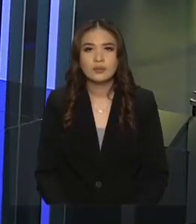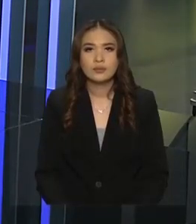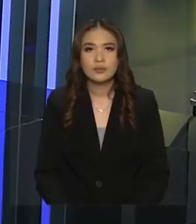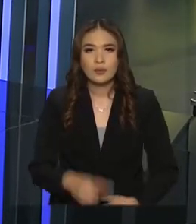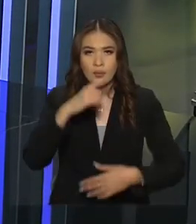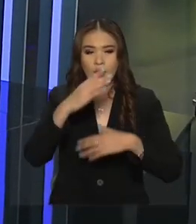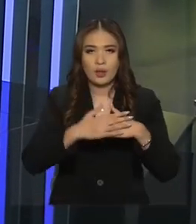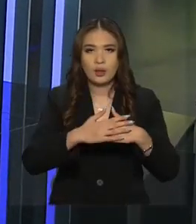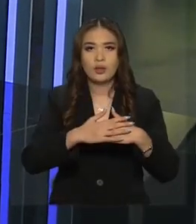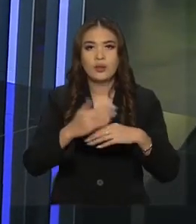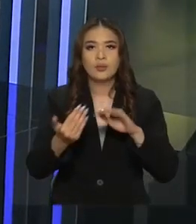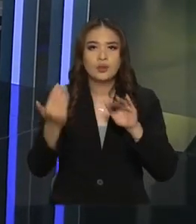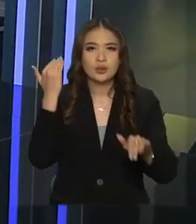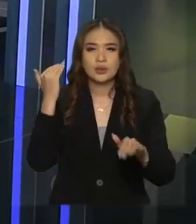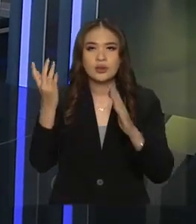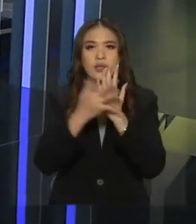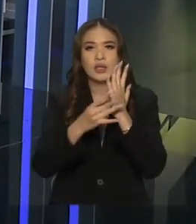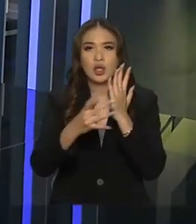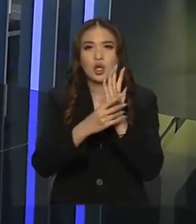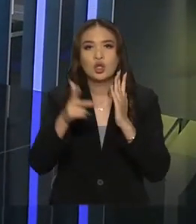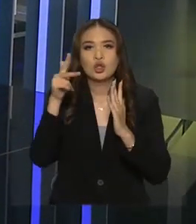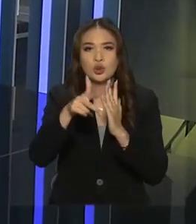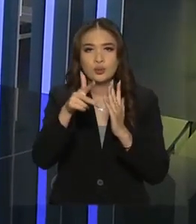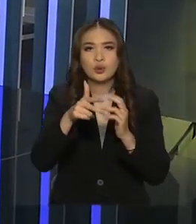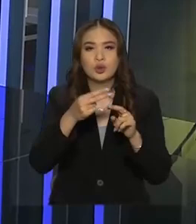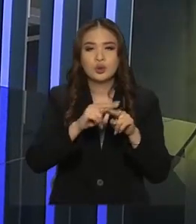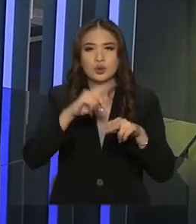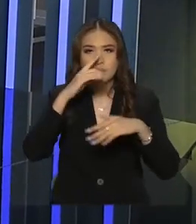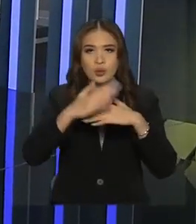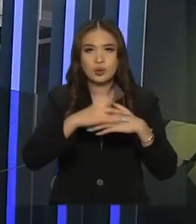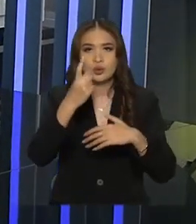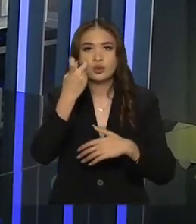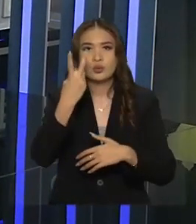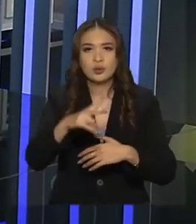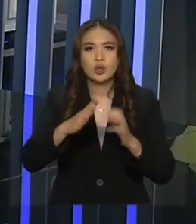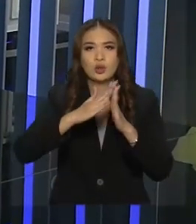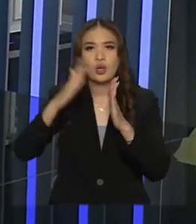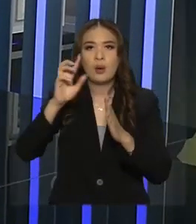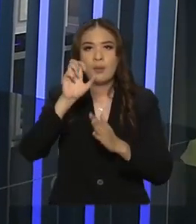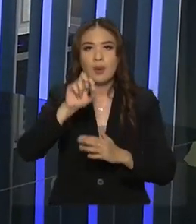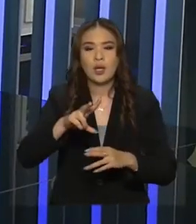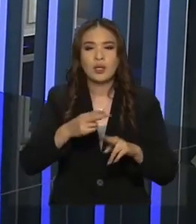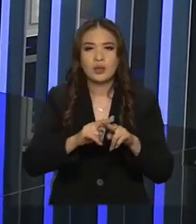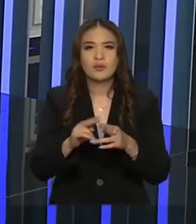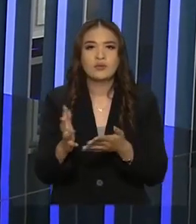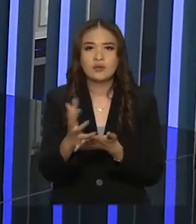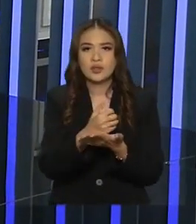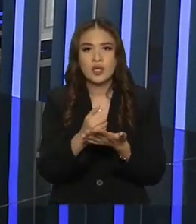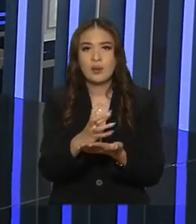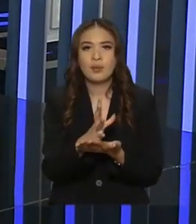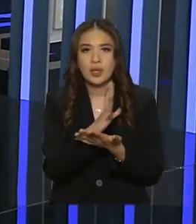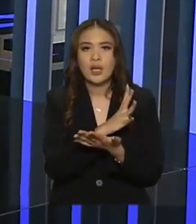Биыл ұлттық бірыңғай тестілеуде 3000-ға жуық түлек 120-дан жоғары балл жинаған. Ал жалпы